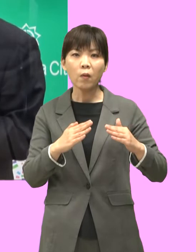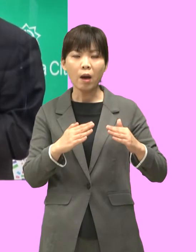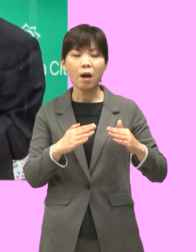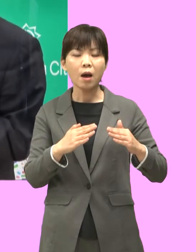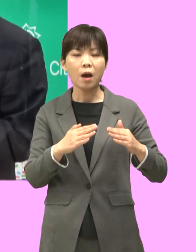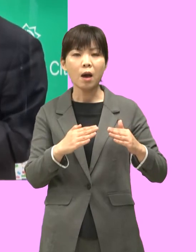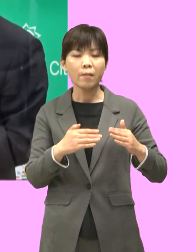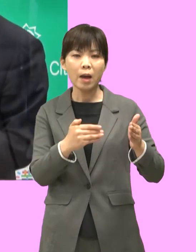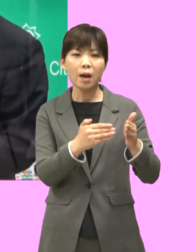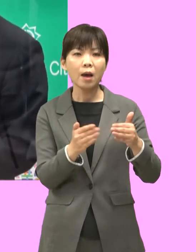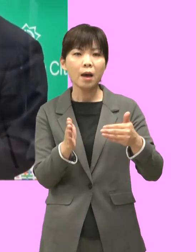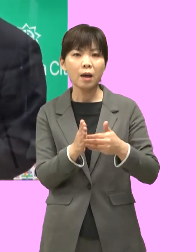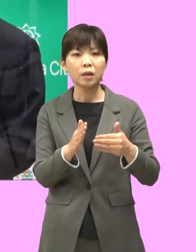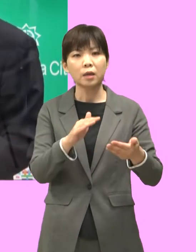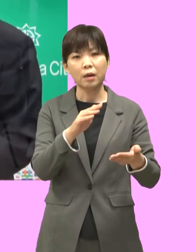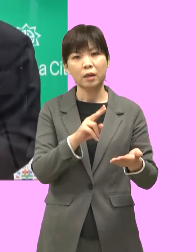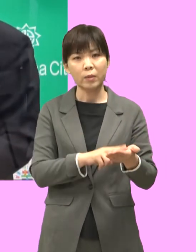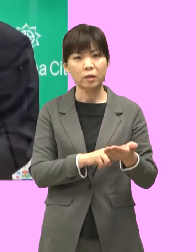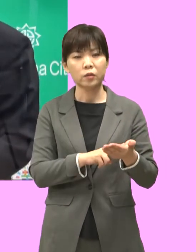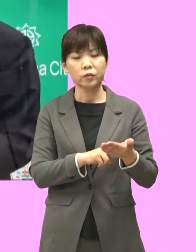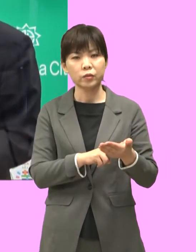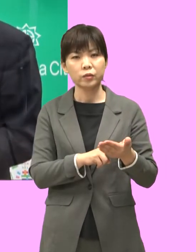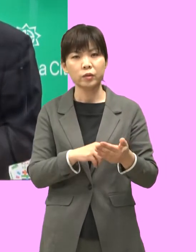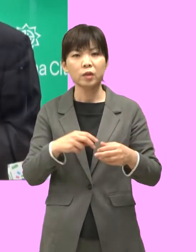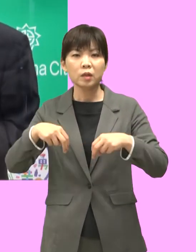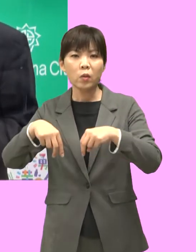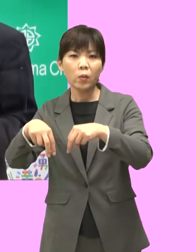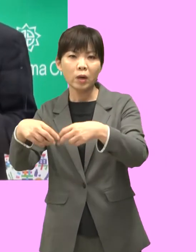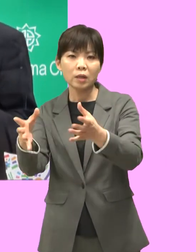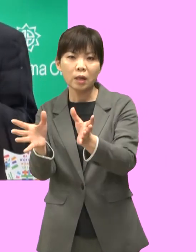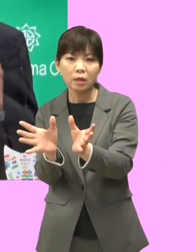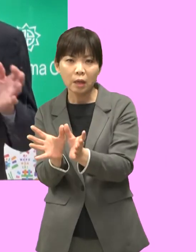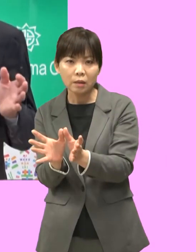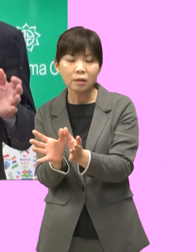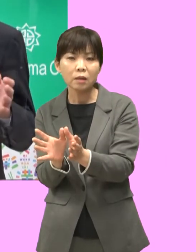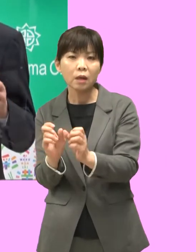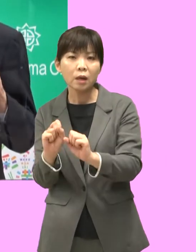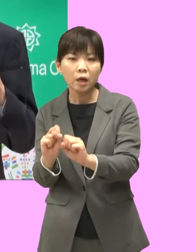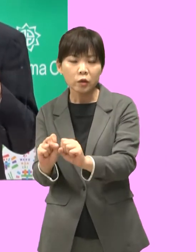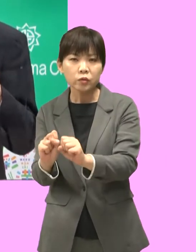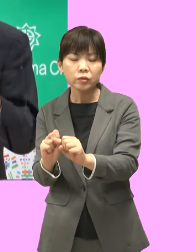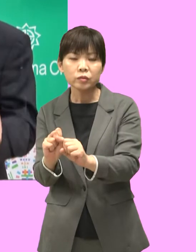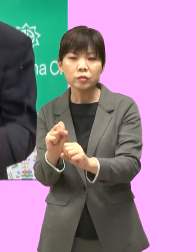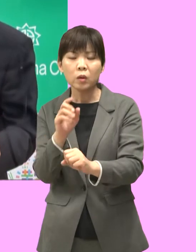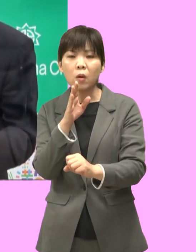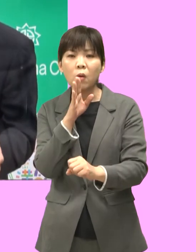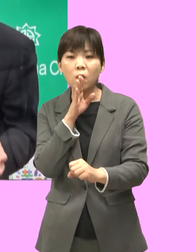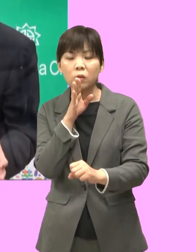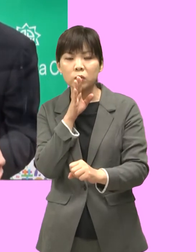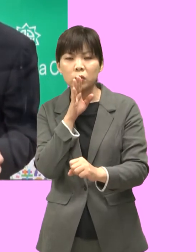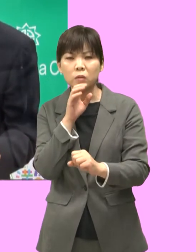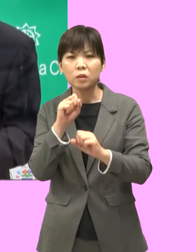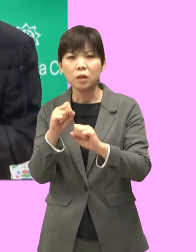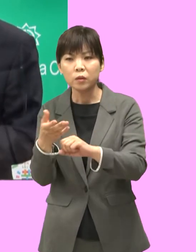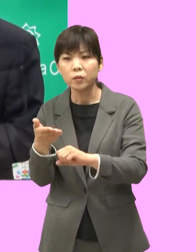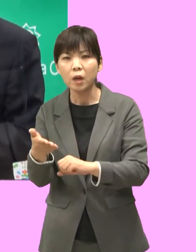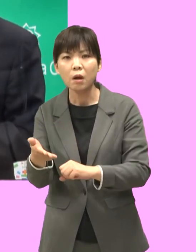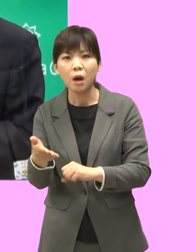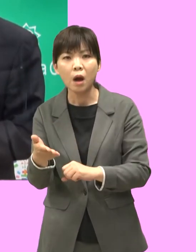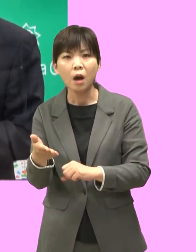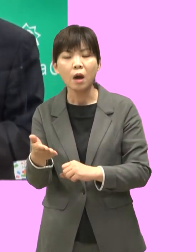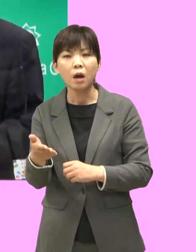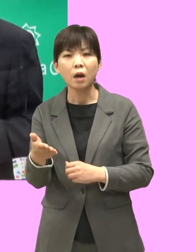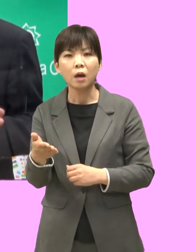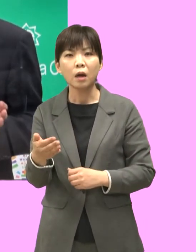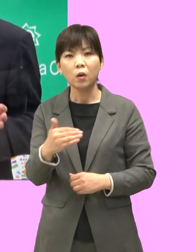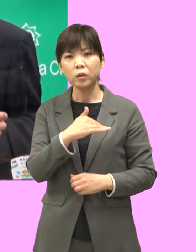部分をやるんですけども、ボランティア団体とかがやるとなると本当にあなたそういうのやってくれるのというのがやっぱり我